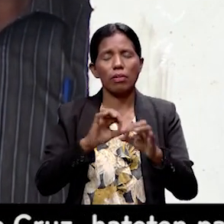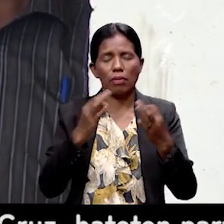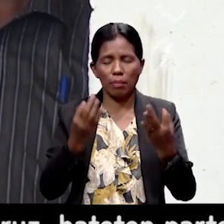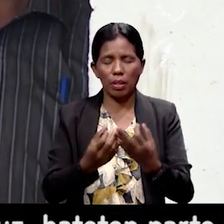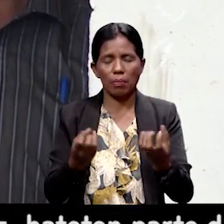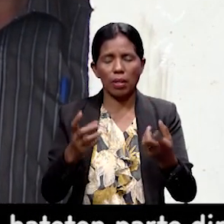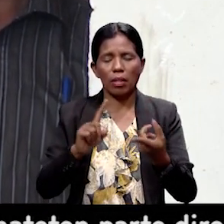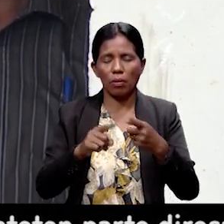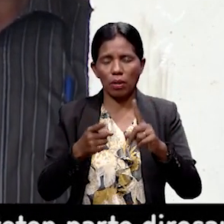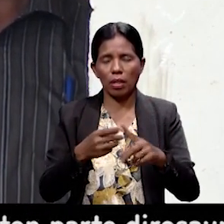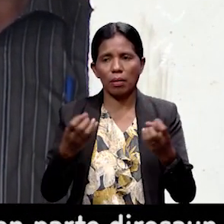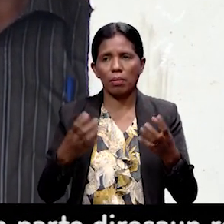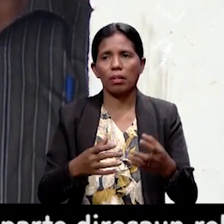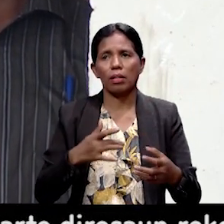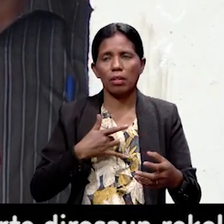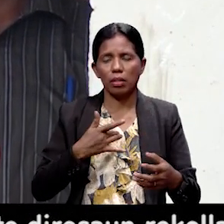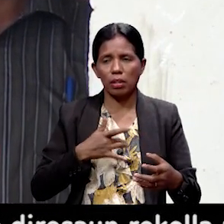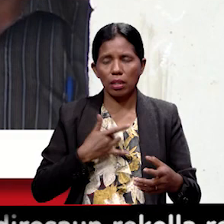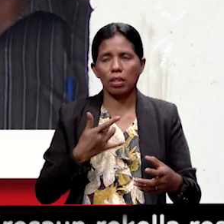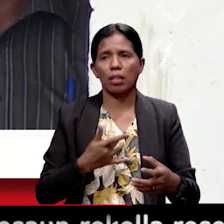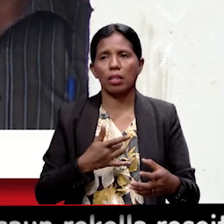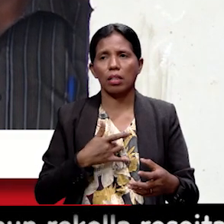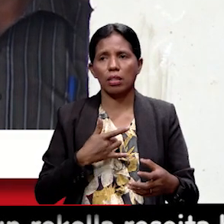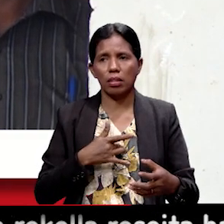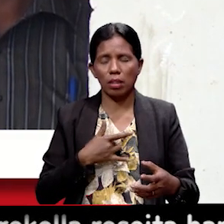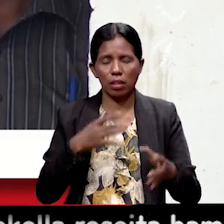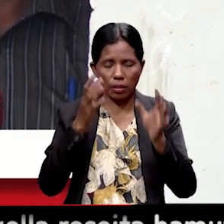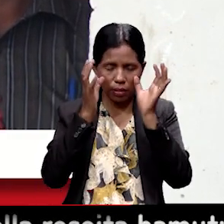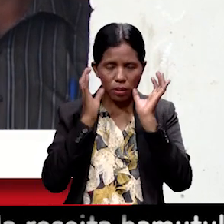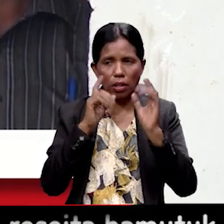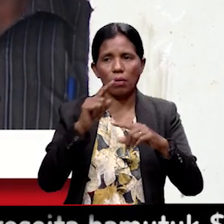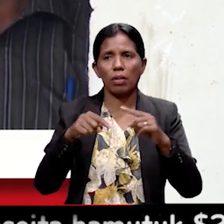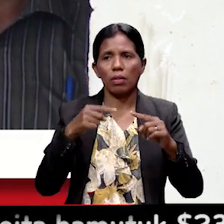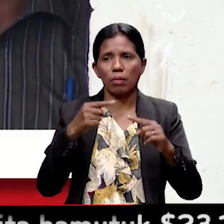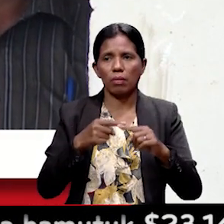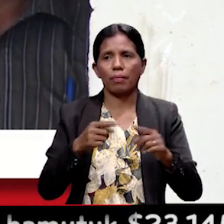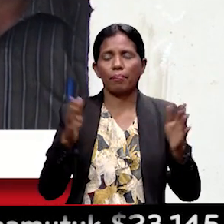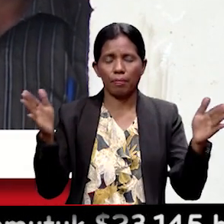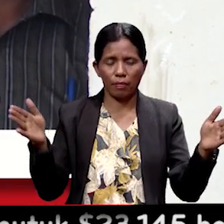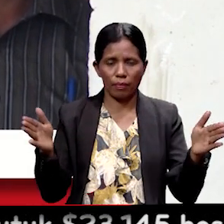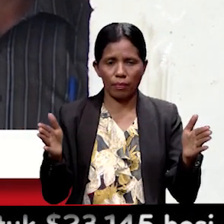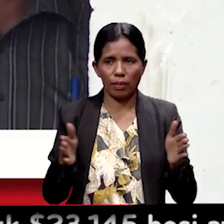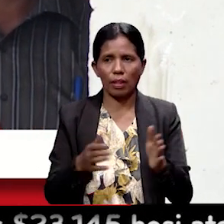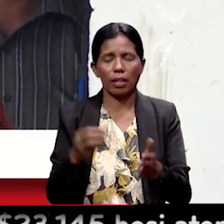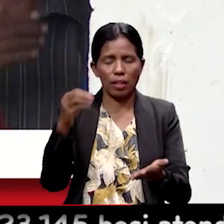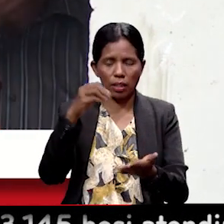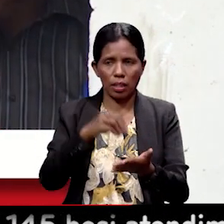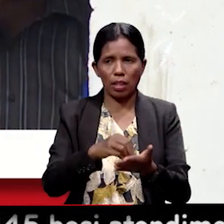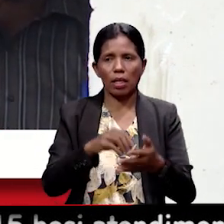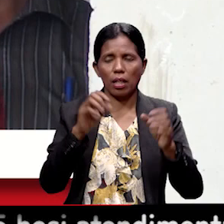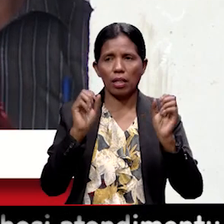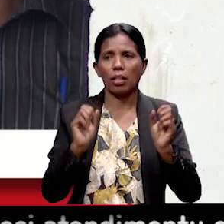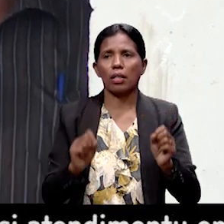né? Sente honrada, utu, sente honrada, bahira placa, né? Kita tahu na hene para atu